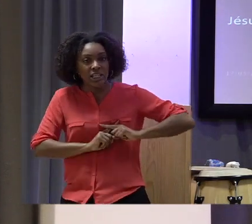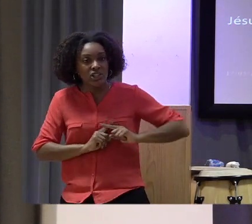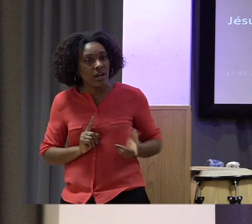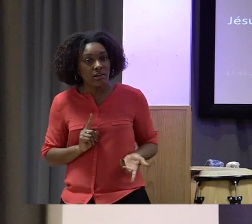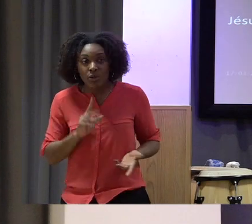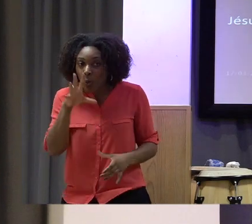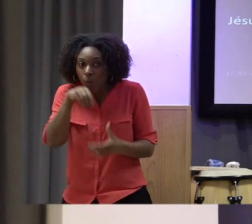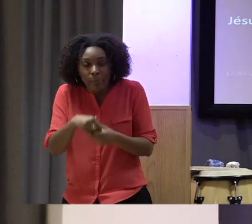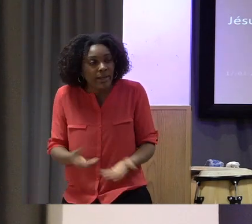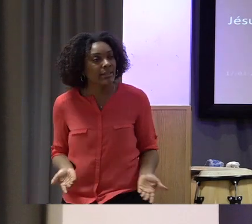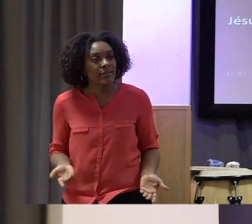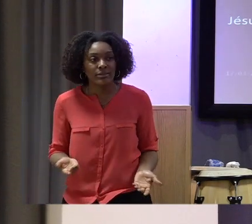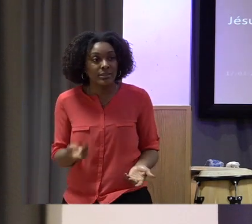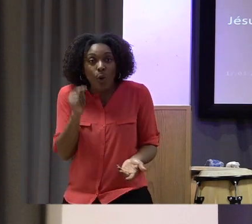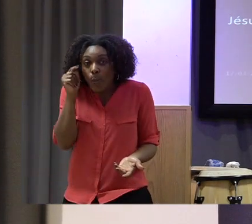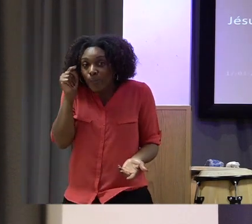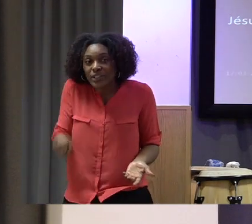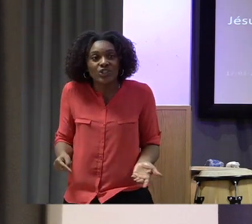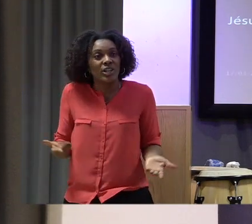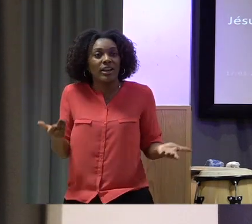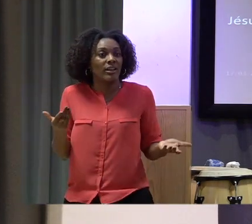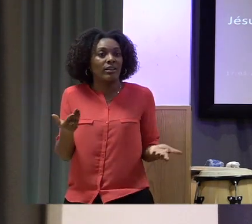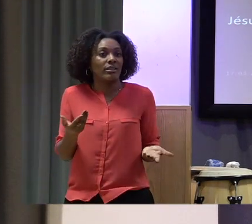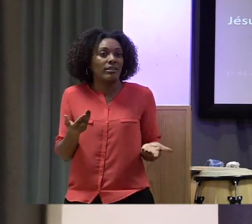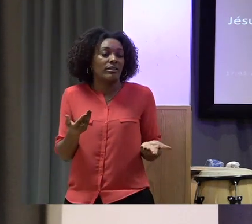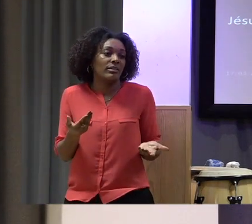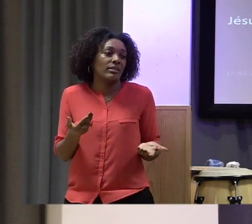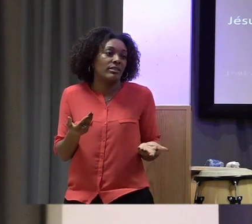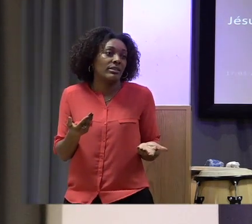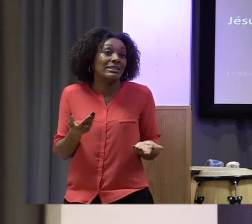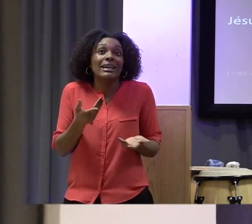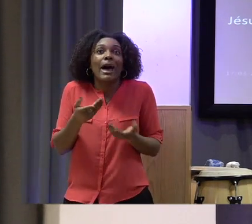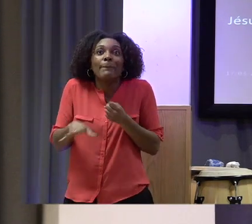parcours du croyant. C'est une des vérités, je